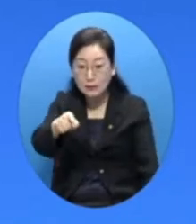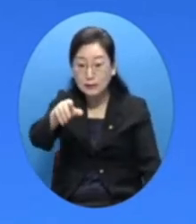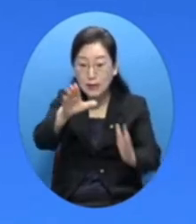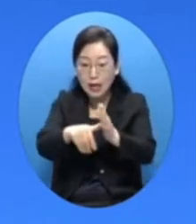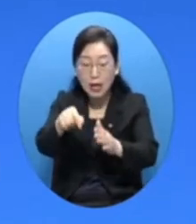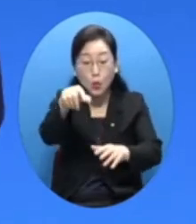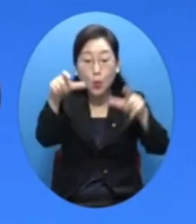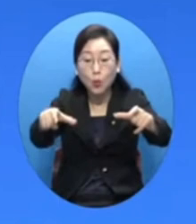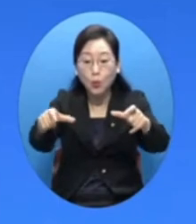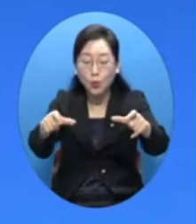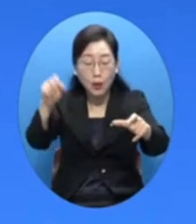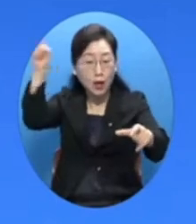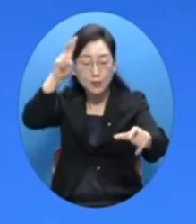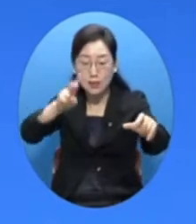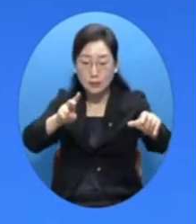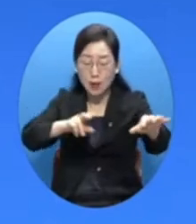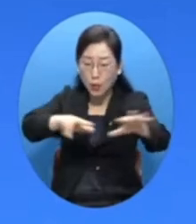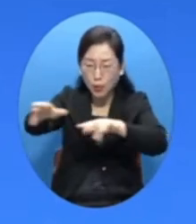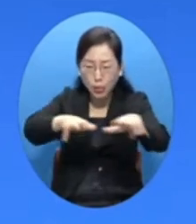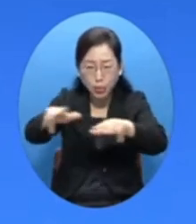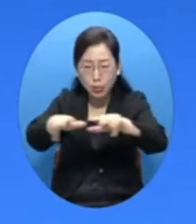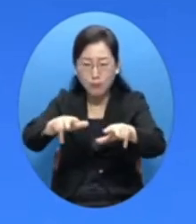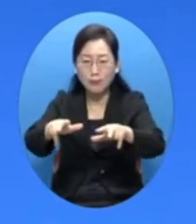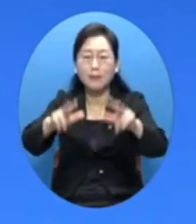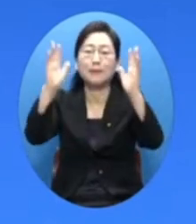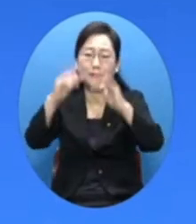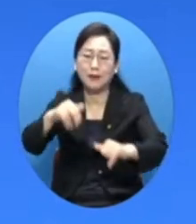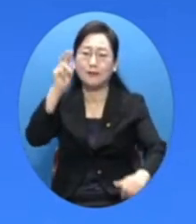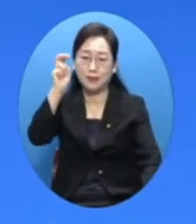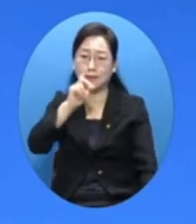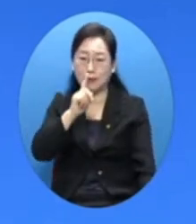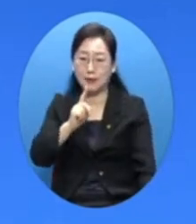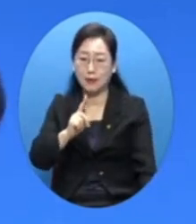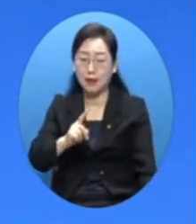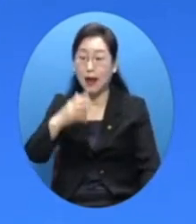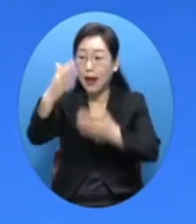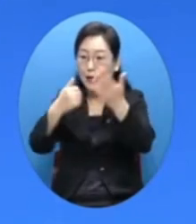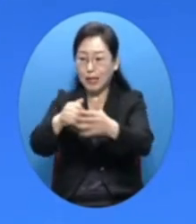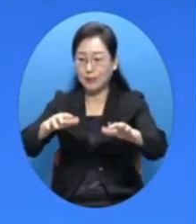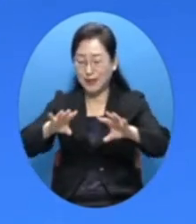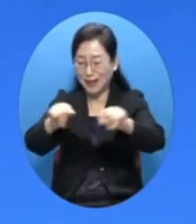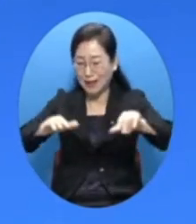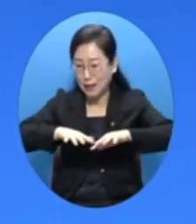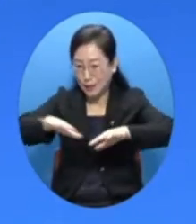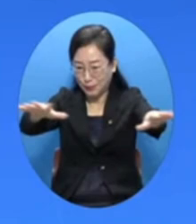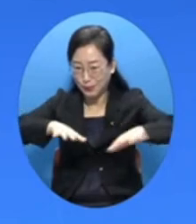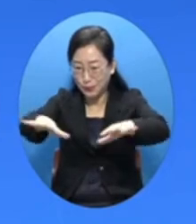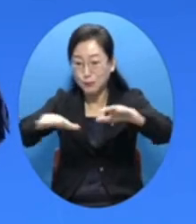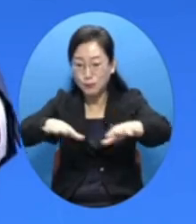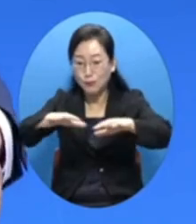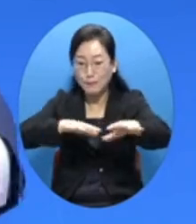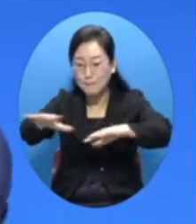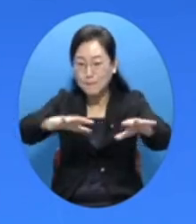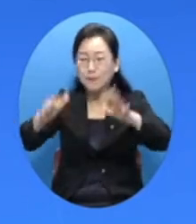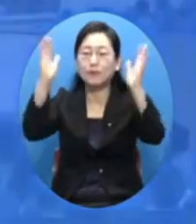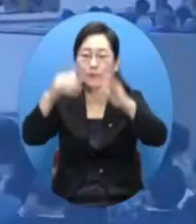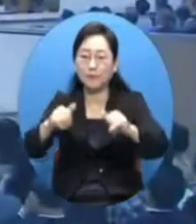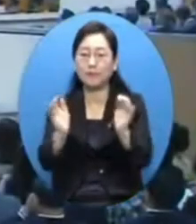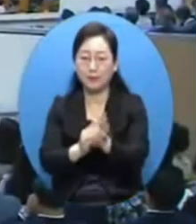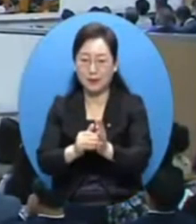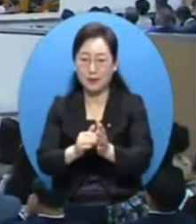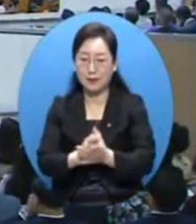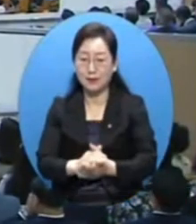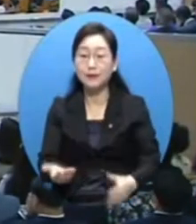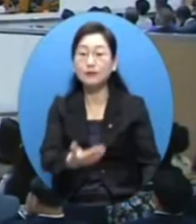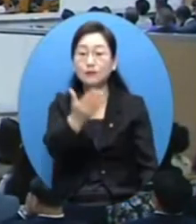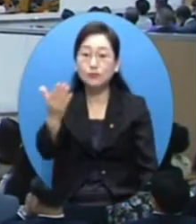지진이 나서 그 성이 무너졌던 것을 볼 수 있습니다. 하나님이 땅을 흔드셔서 그 경관성을 무너뜨려 버리신 것입니다.